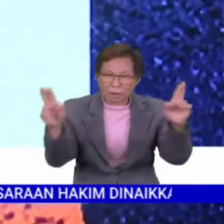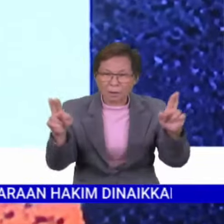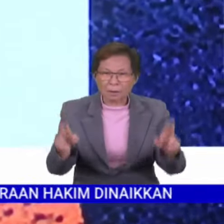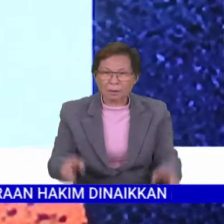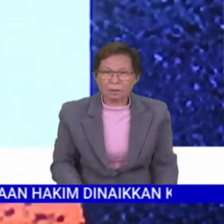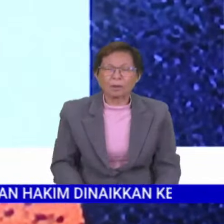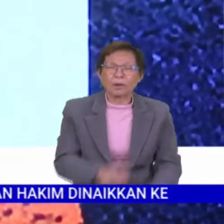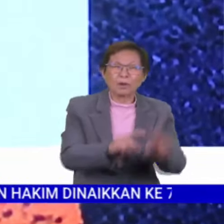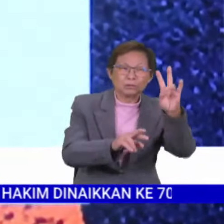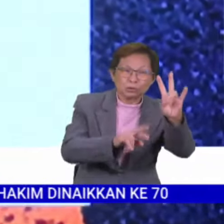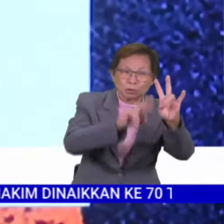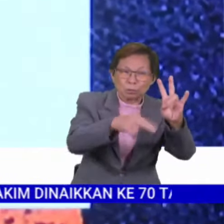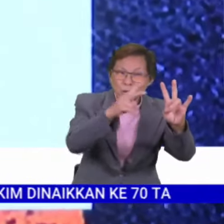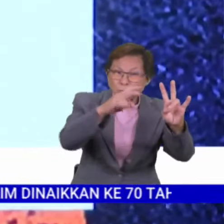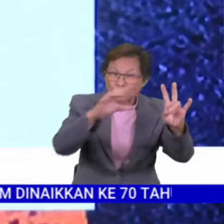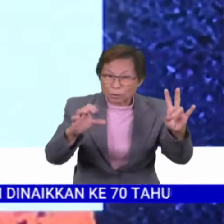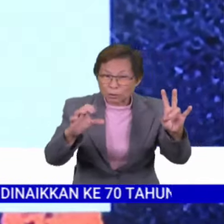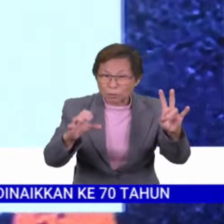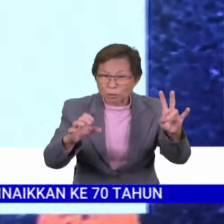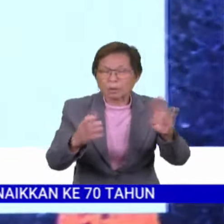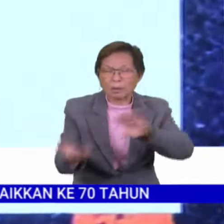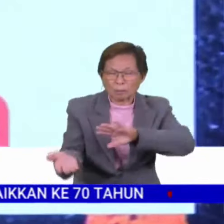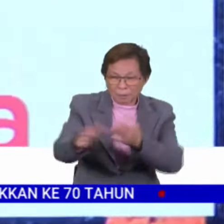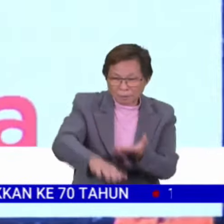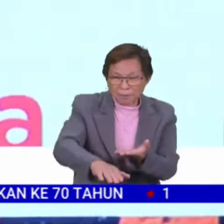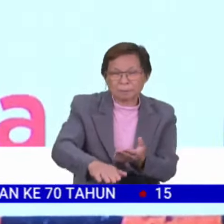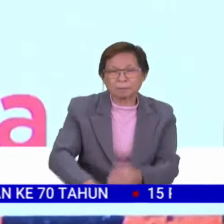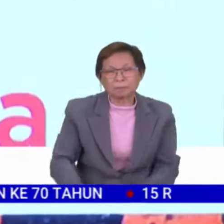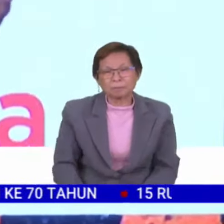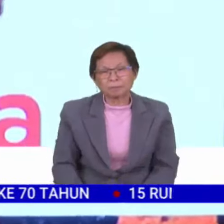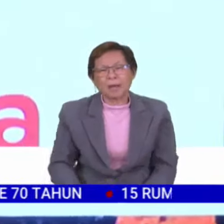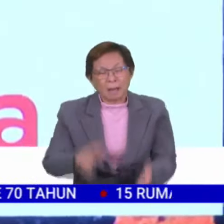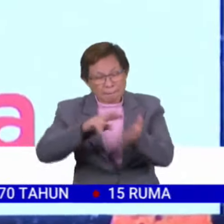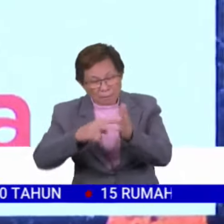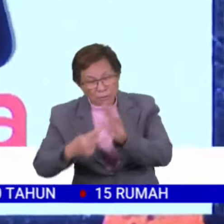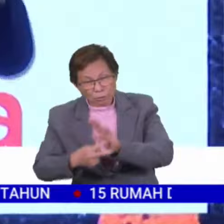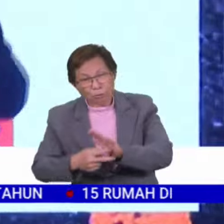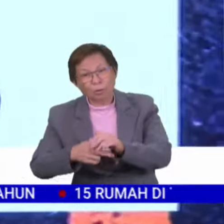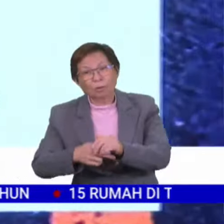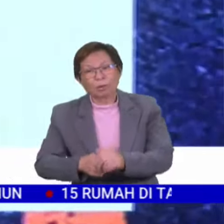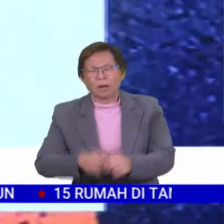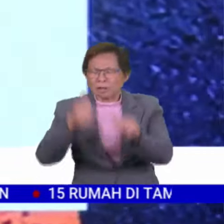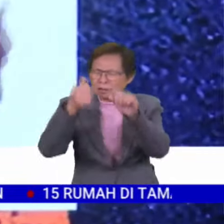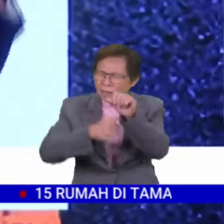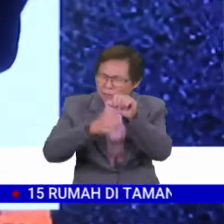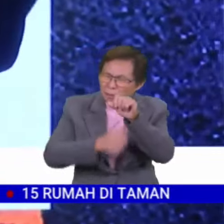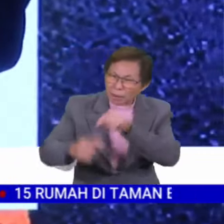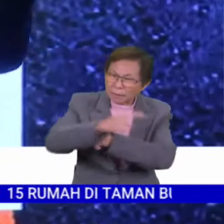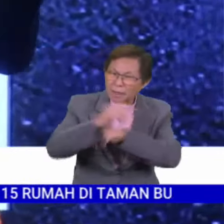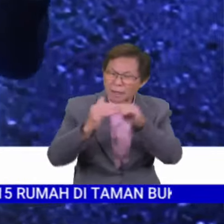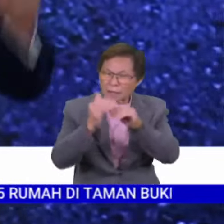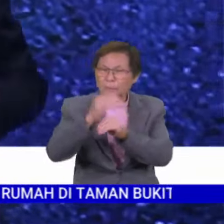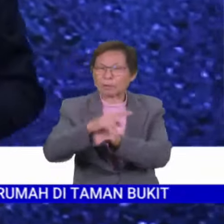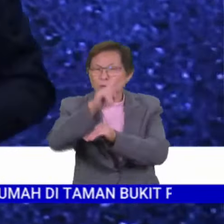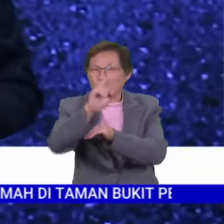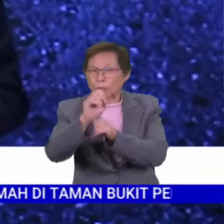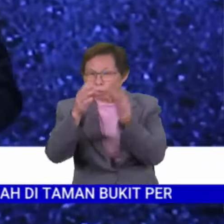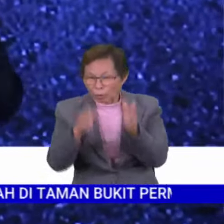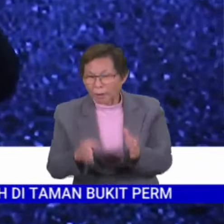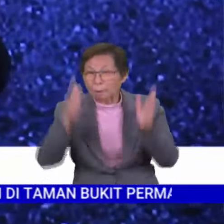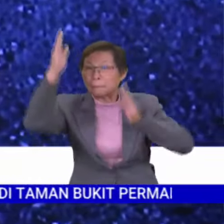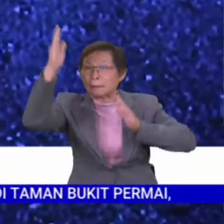meranggut 7,200 nyawa. Bermaksud setiap hari ada lebih 20